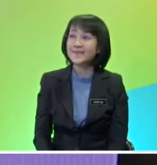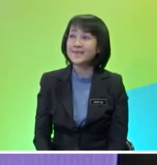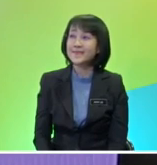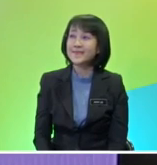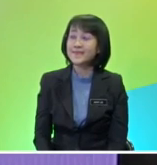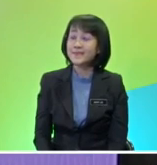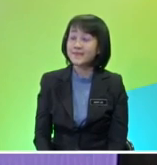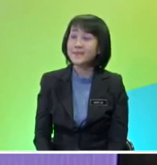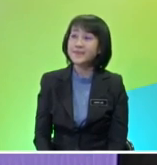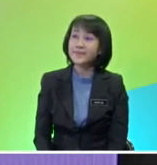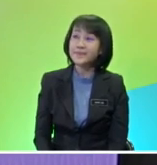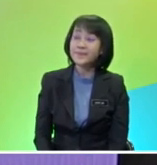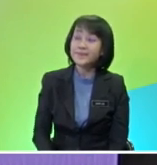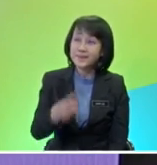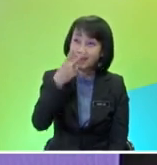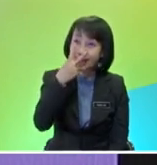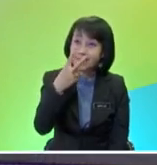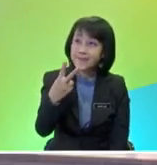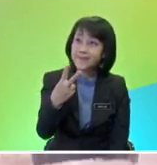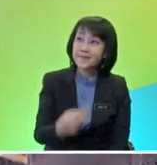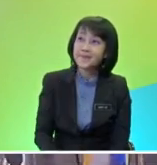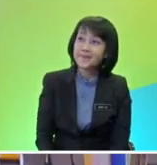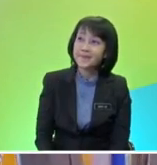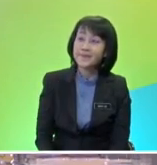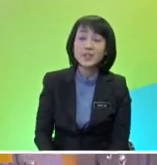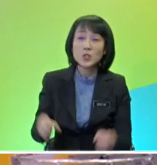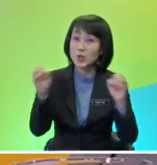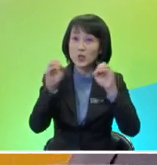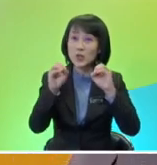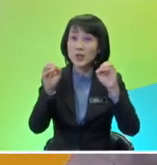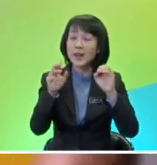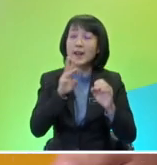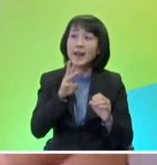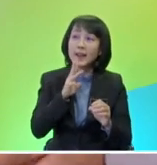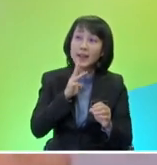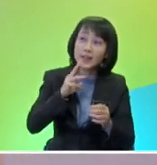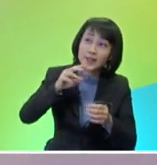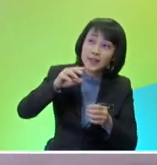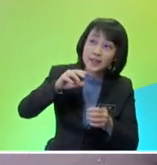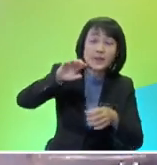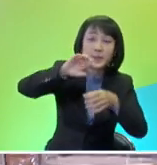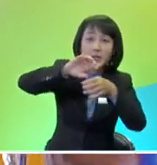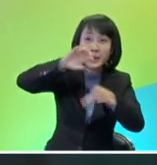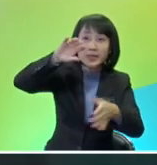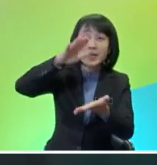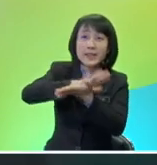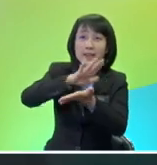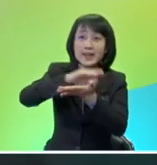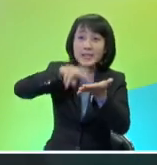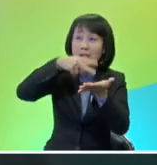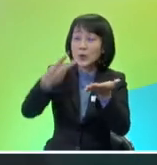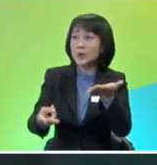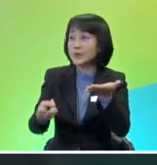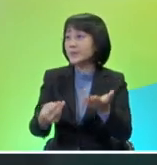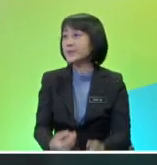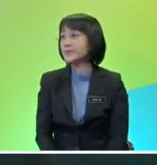juga. Kalau yang ni, kita tengok. Ni tak ada air kan? Betul, tak ada air. Jadi kita lepaskan, maka dia jatuh. Betul. Okey, tapi yang ini,